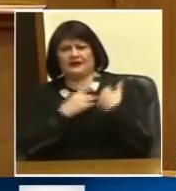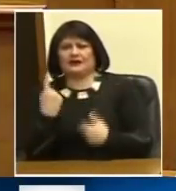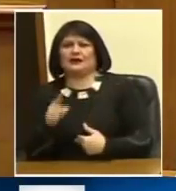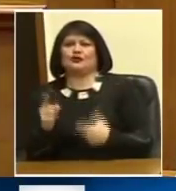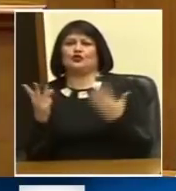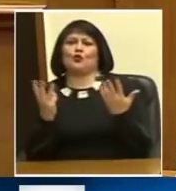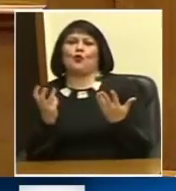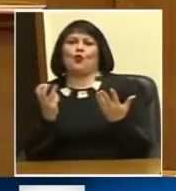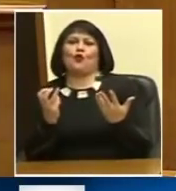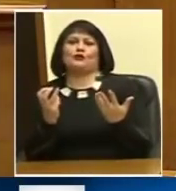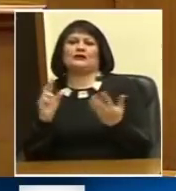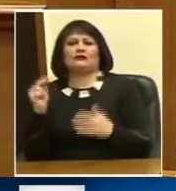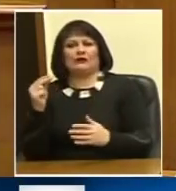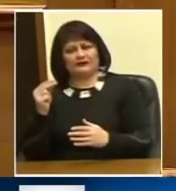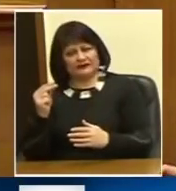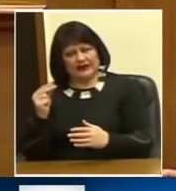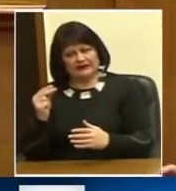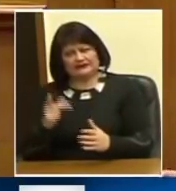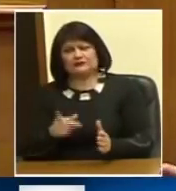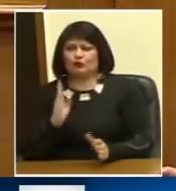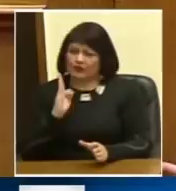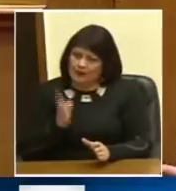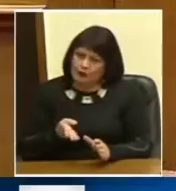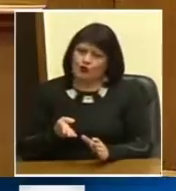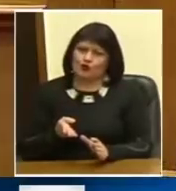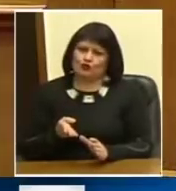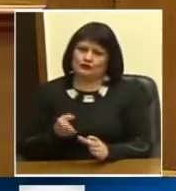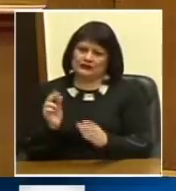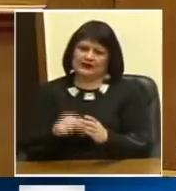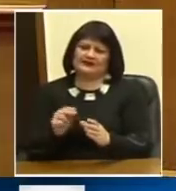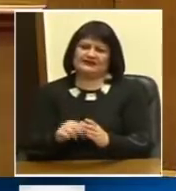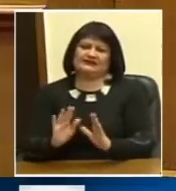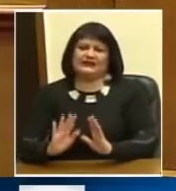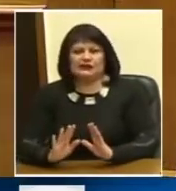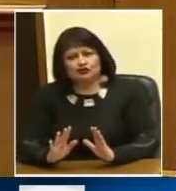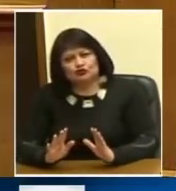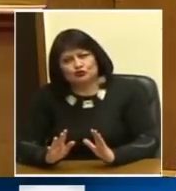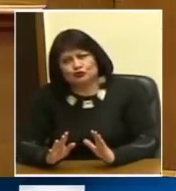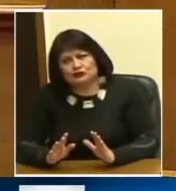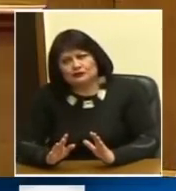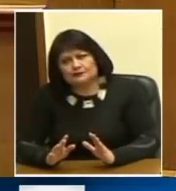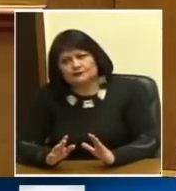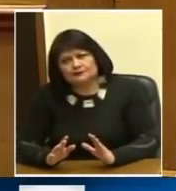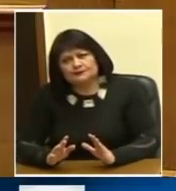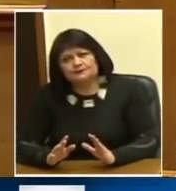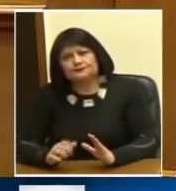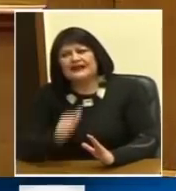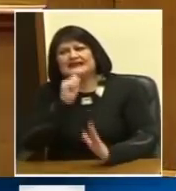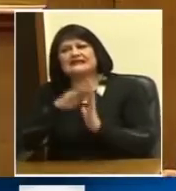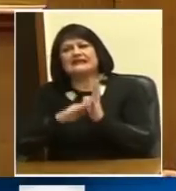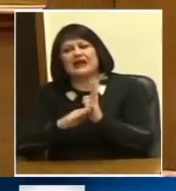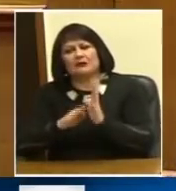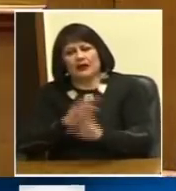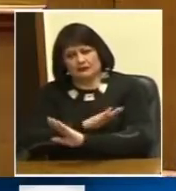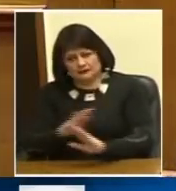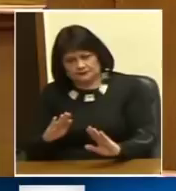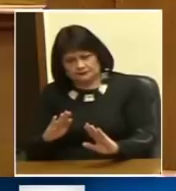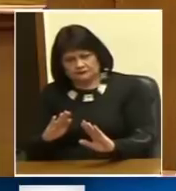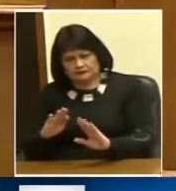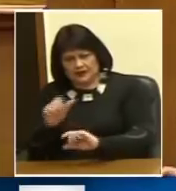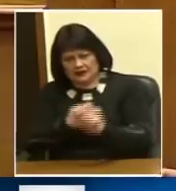180 οι βουλευτές που θα υπογραμμίσουν και θα ολοκληρώσουν τη συνταγματική αναθεώρηση, στην